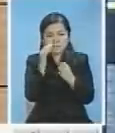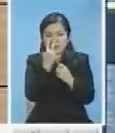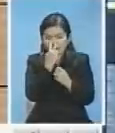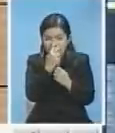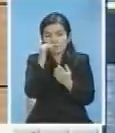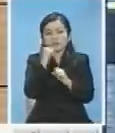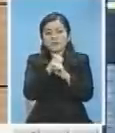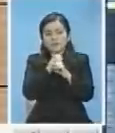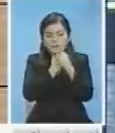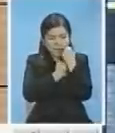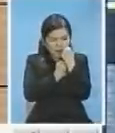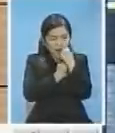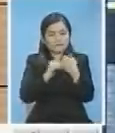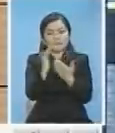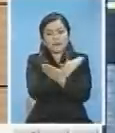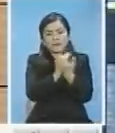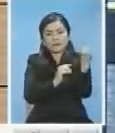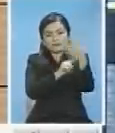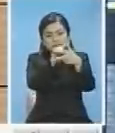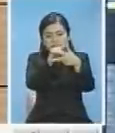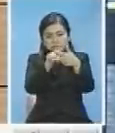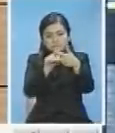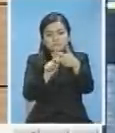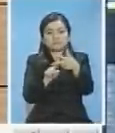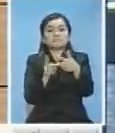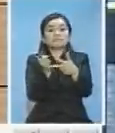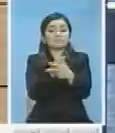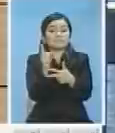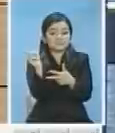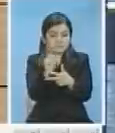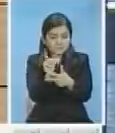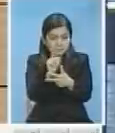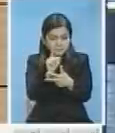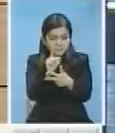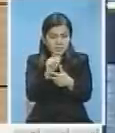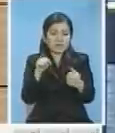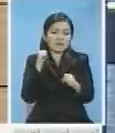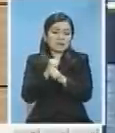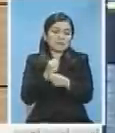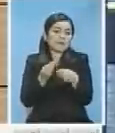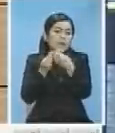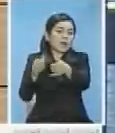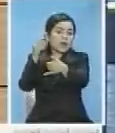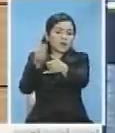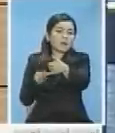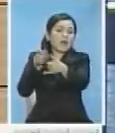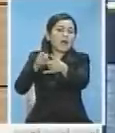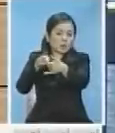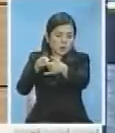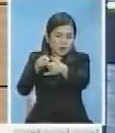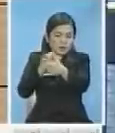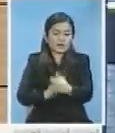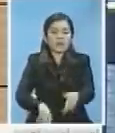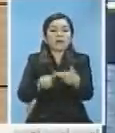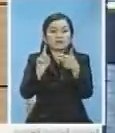ด้วยกันประการแรกก็คือการทำเพื่อประโยชน์ของคนคนเดียวประการที่2